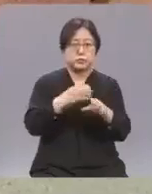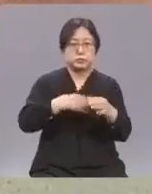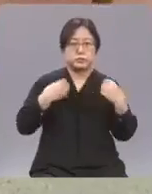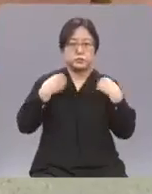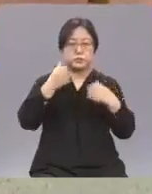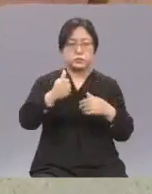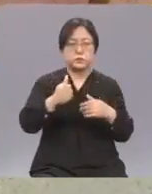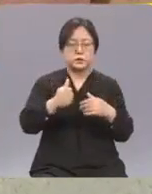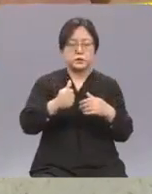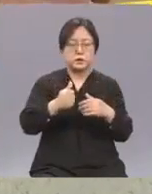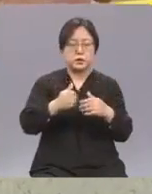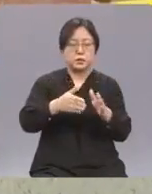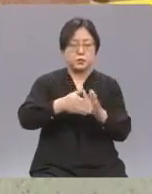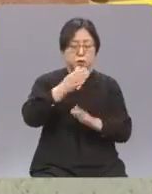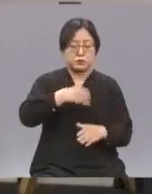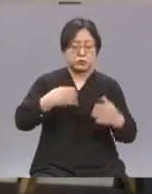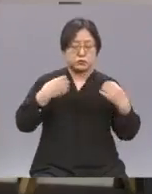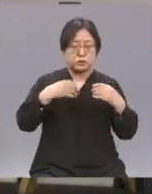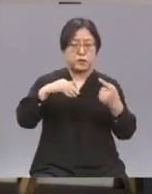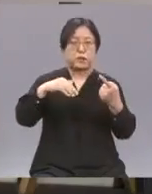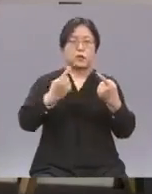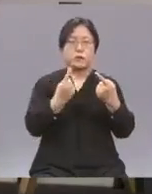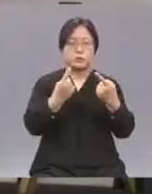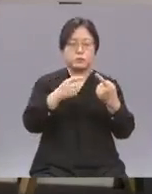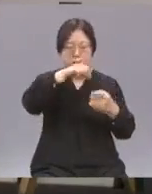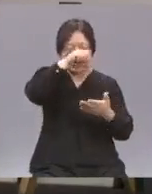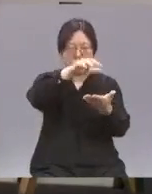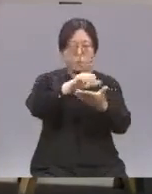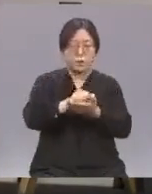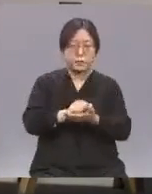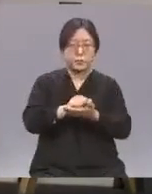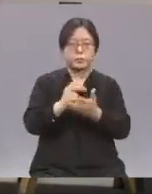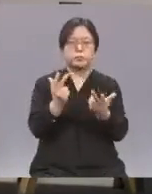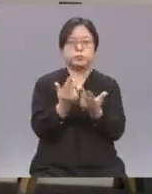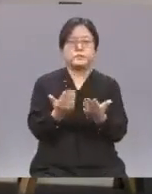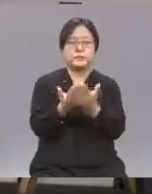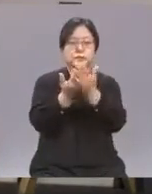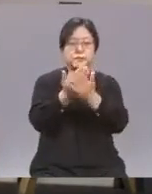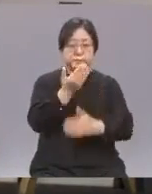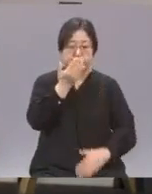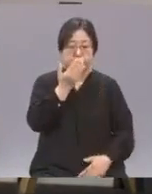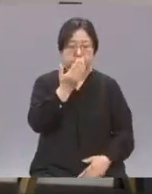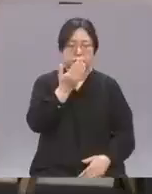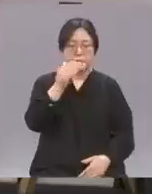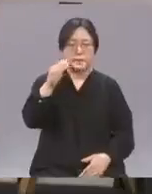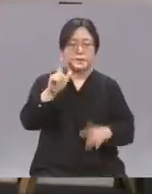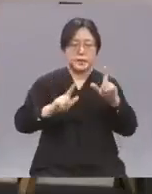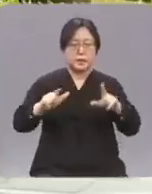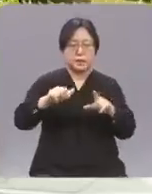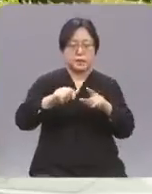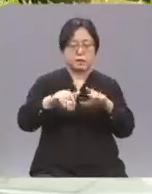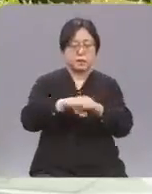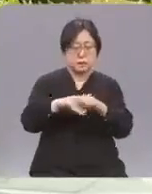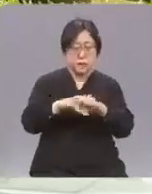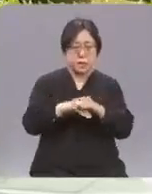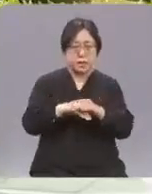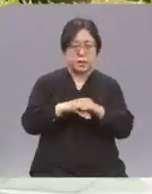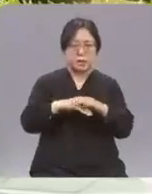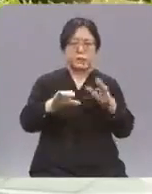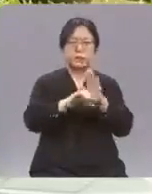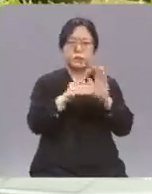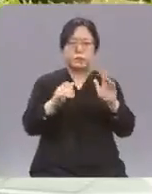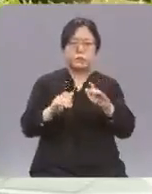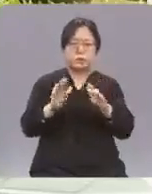광주 자치구 가운데 처음으로 예산 1조 원 시대를 여는 등 북구 발전을 이끌어왔다며 생활문화 인프라 확충과 포스트 코로나